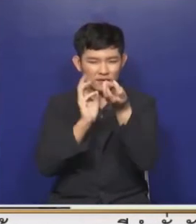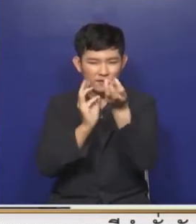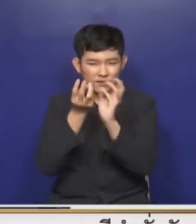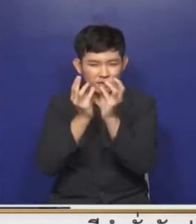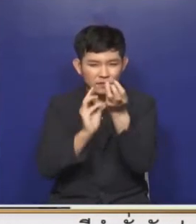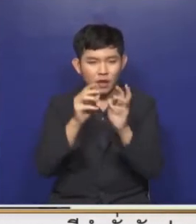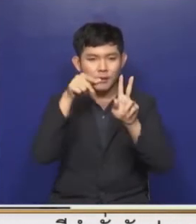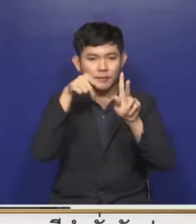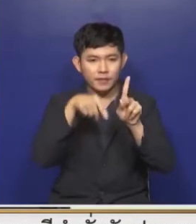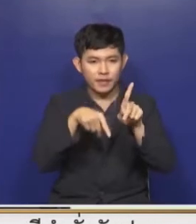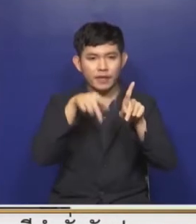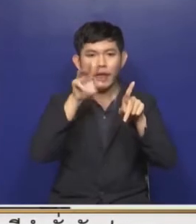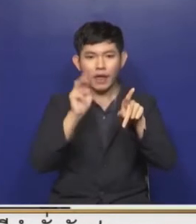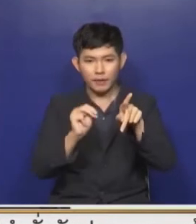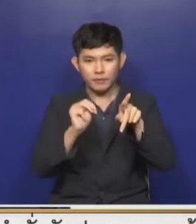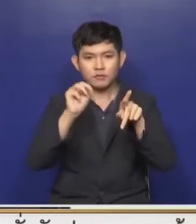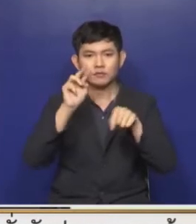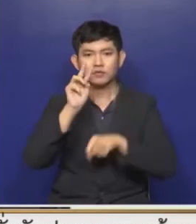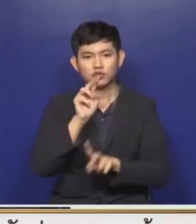2.5